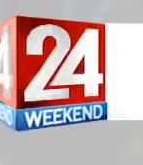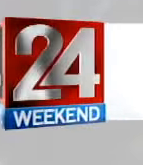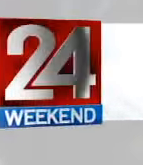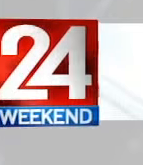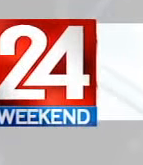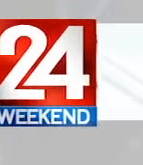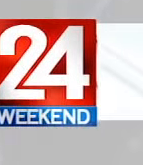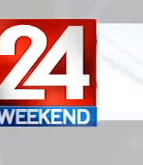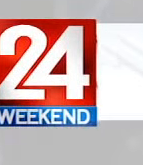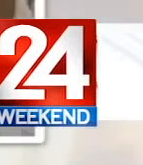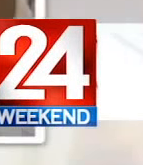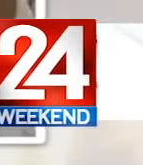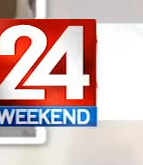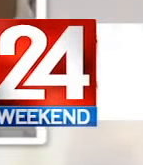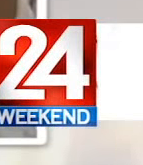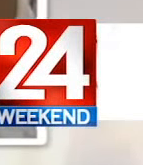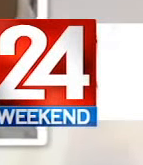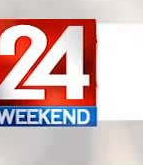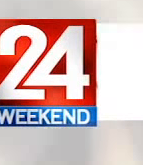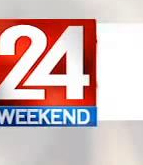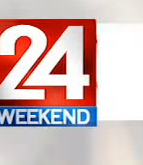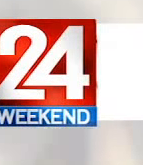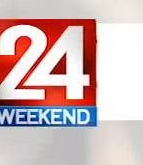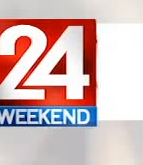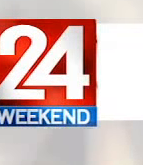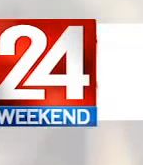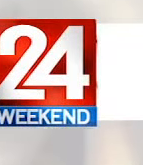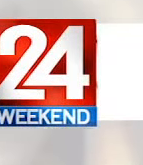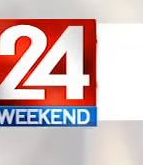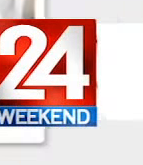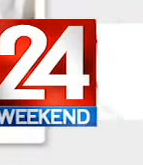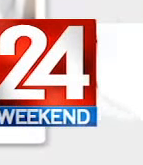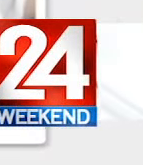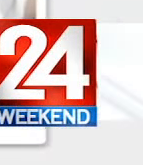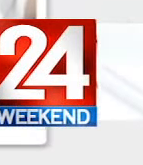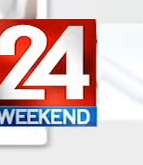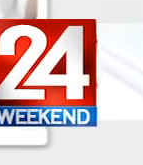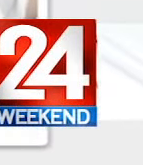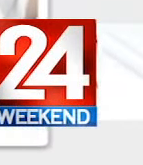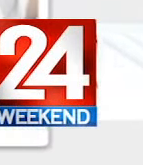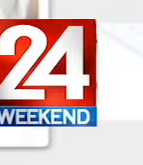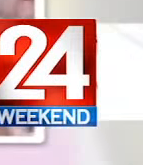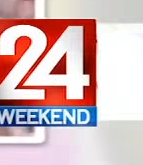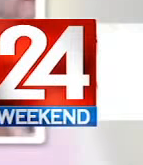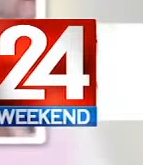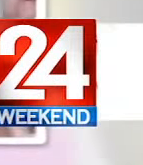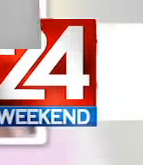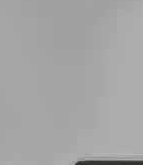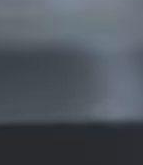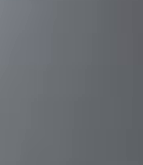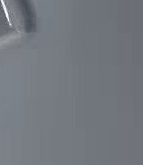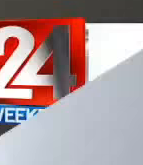Susunod! Ang modus ng car investment scam na daan-daang libong piso na ang natangay.